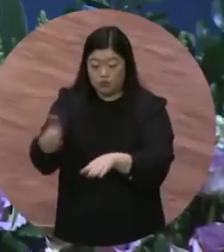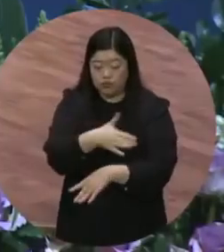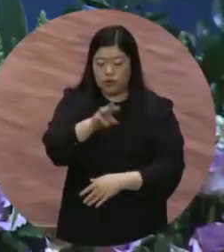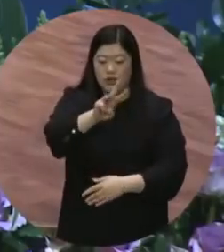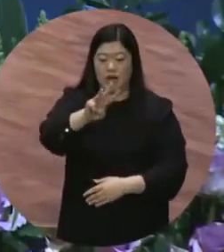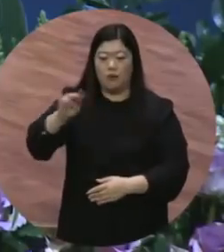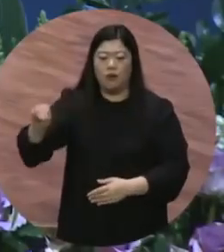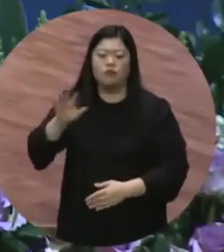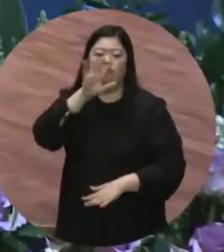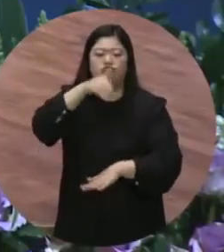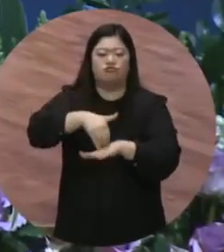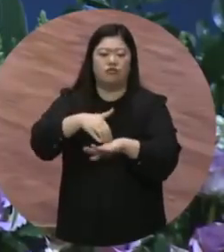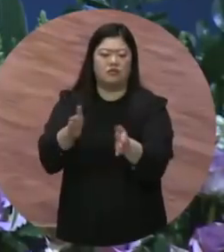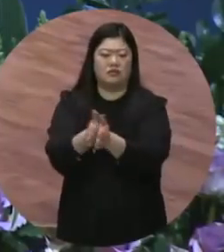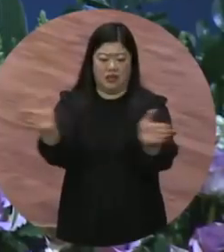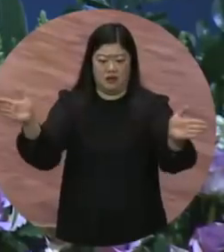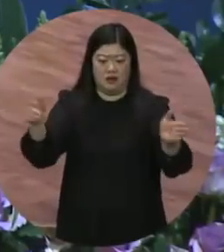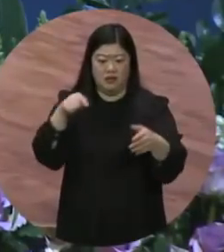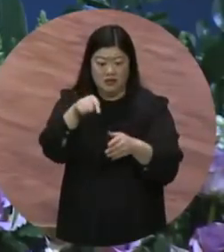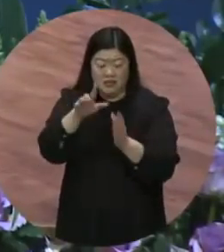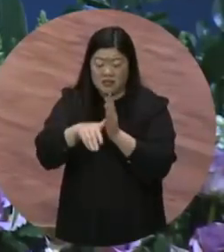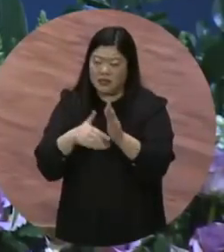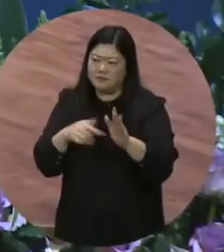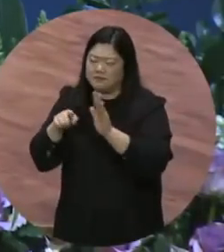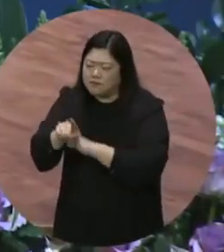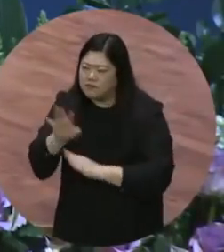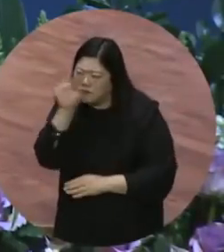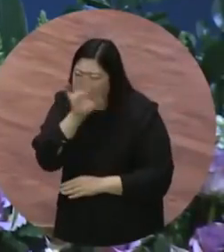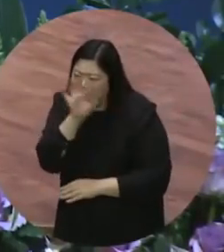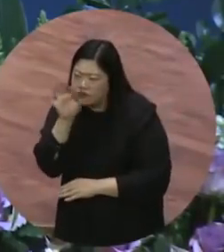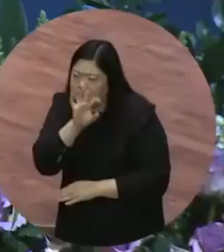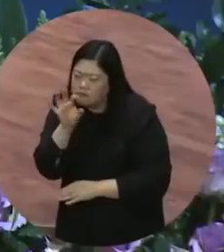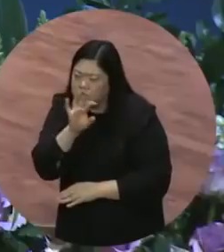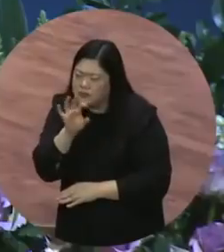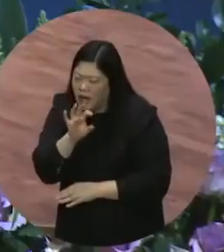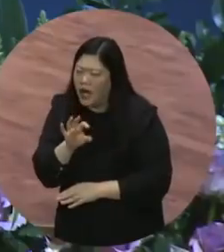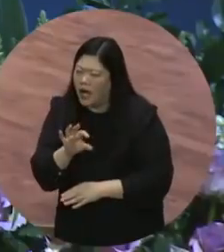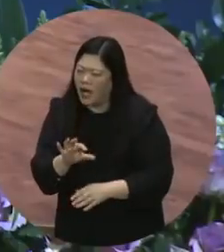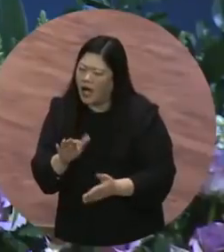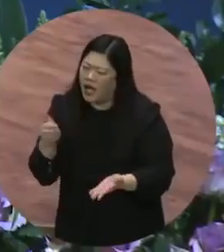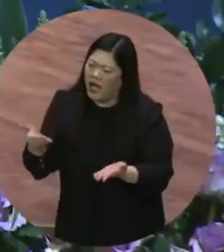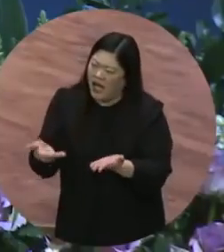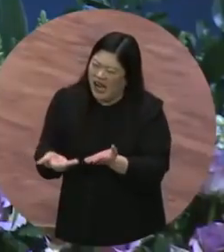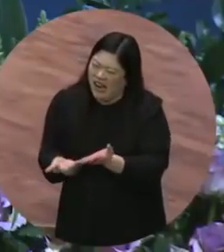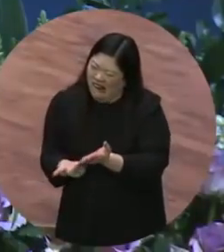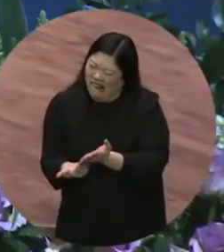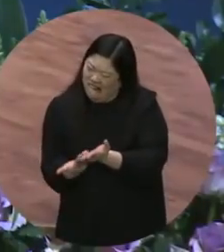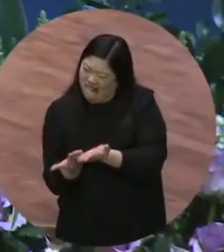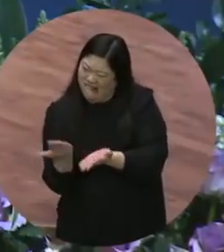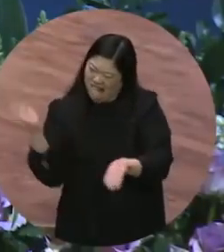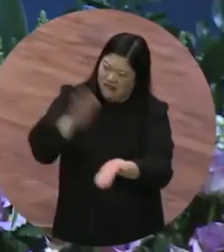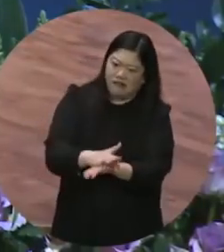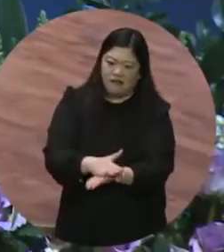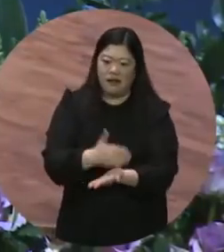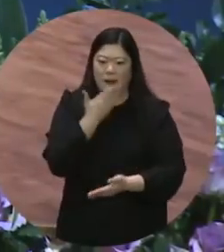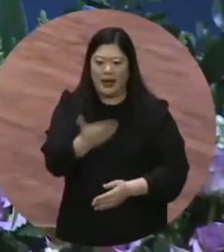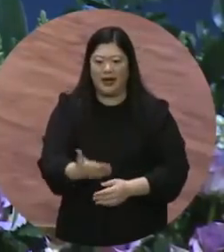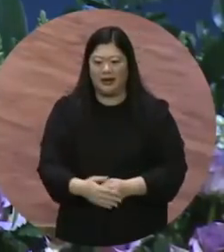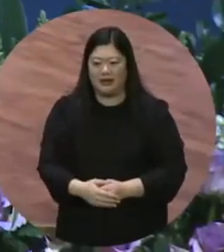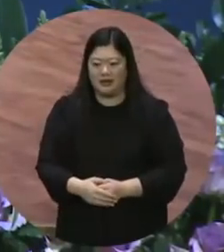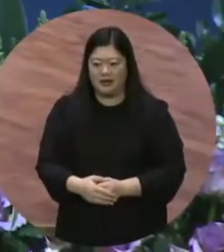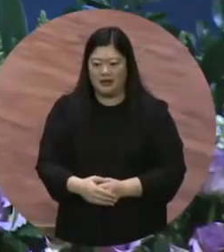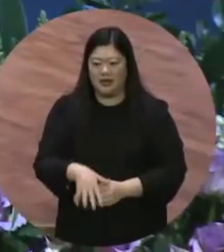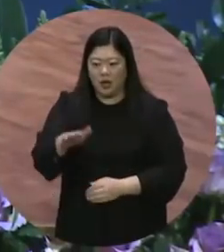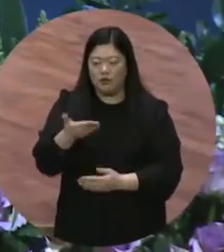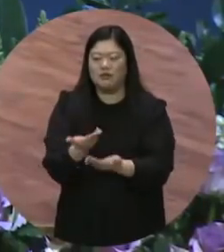합니다. 기도로 무장해야 됩니다. 그래야 사천 말씀 운동의 주역이 될 수 있습니다. 이 일에 모든 분들이 주인공